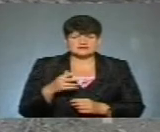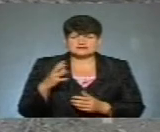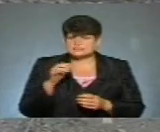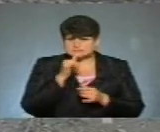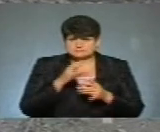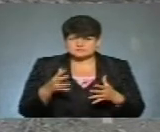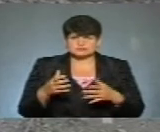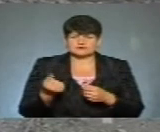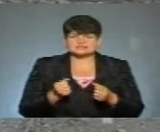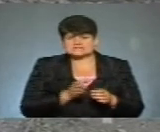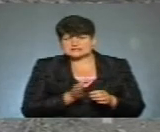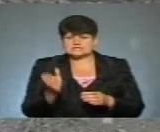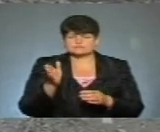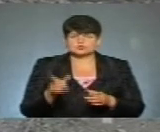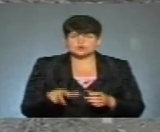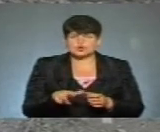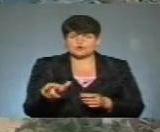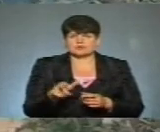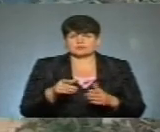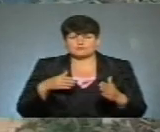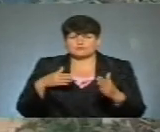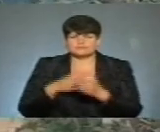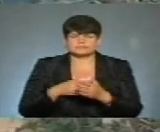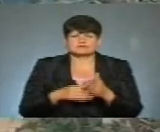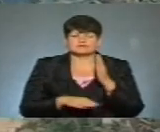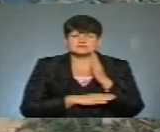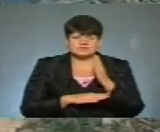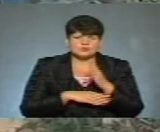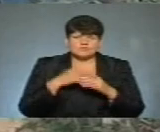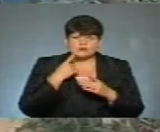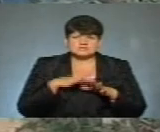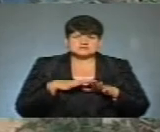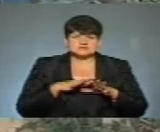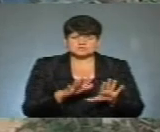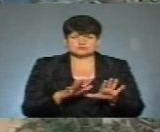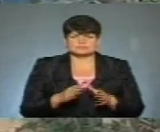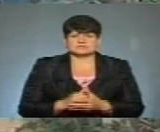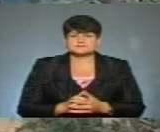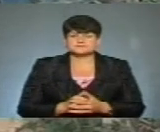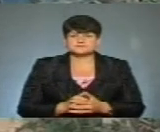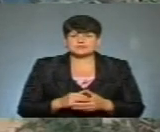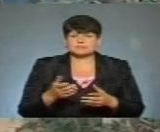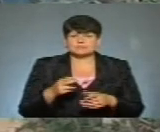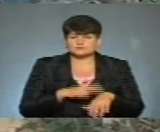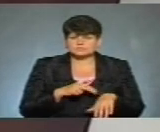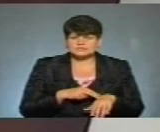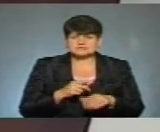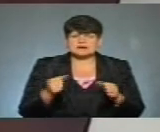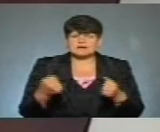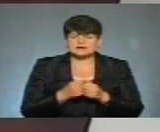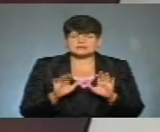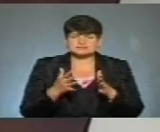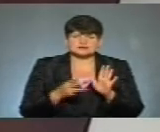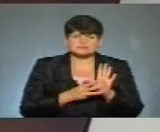керуванням, злетів з дороги та врізався в дерево, розповів заступник речника Нацполіції області Андрій Василик. За його словами, аварія сталася